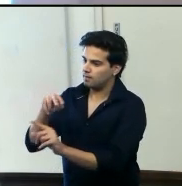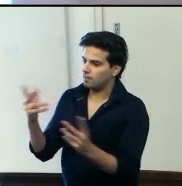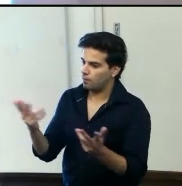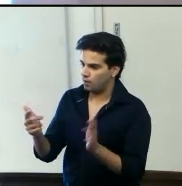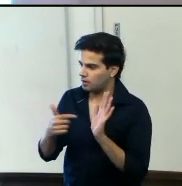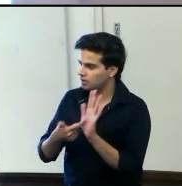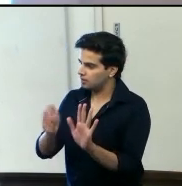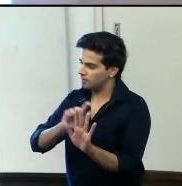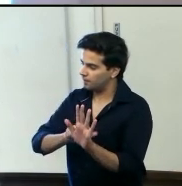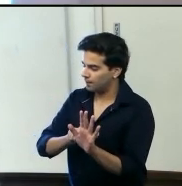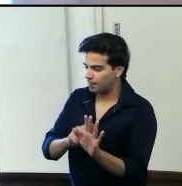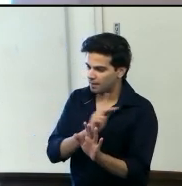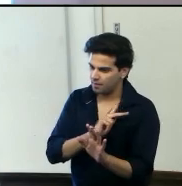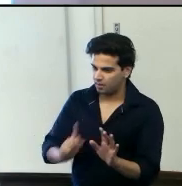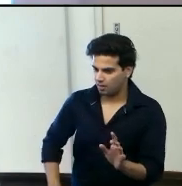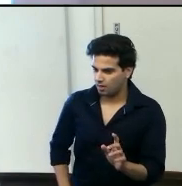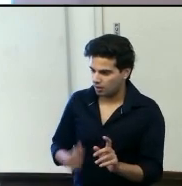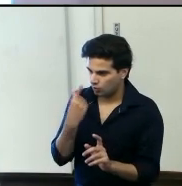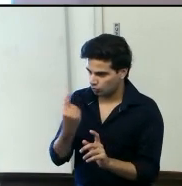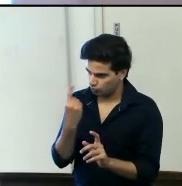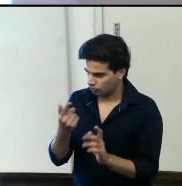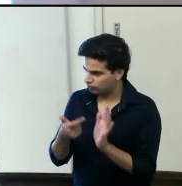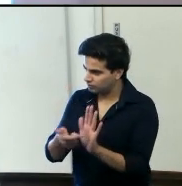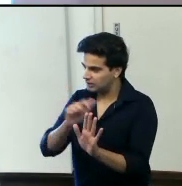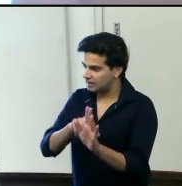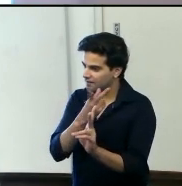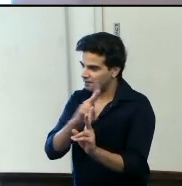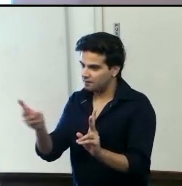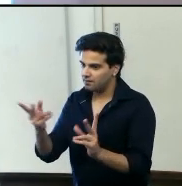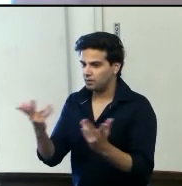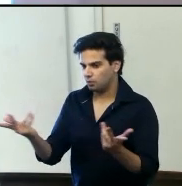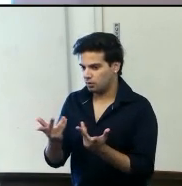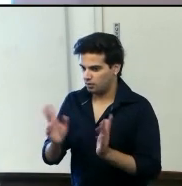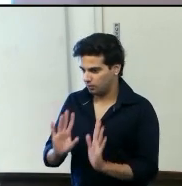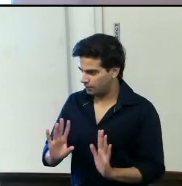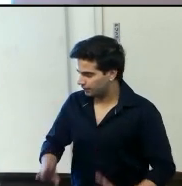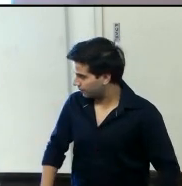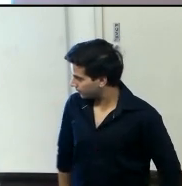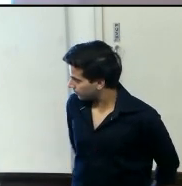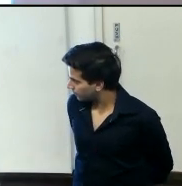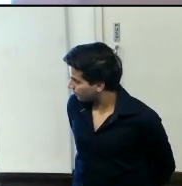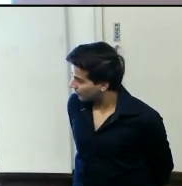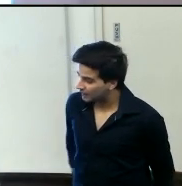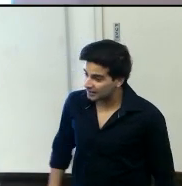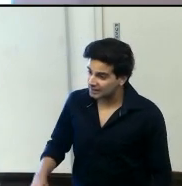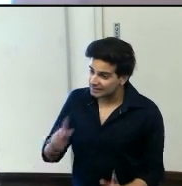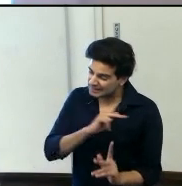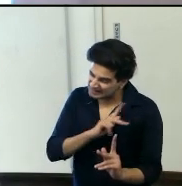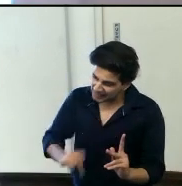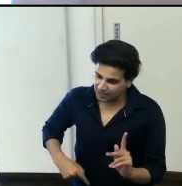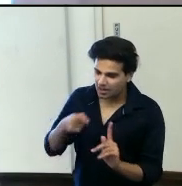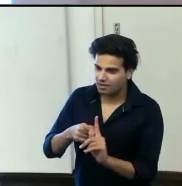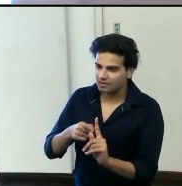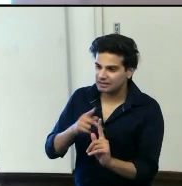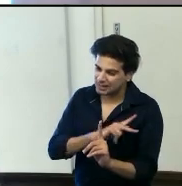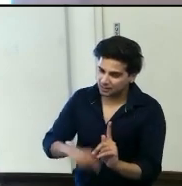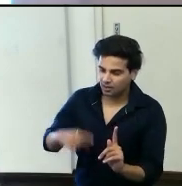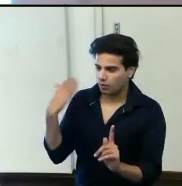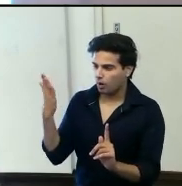ಕನ್ನಡ ನೀವು ಹೇಳಿದ್ರಿ ನಂಗೆ ಕನ್ನಡ ಖುಷಿ ಕೊಡುತ್ತೆ, ಎಲ್ಲ ಕೊಡುತ್ತೆ ಅಂಥೇಳಿ. ಈಗ ನಾನು ಕೇಳ್ತಿರೋದು ನಿಮಗೆ, ಕನ್ನಡ ಯಾಕೆ ಫಾರ್ಮ್ ಆಗಿ ಕನ್ನಡ